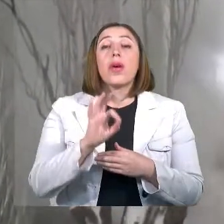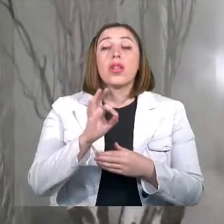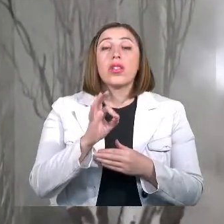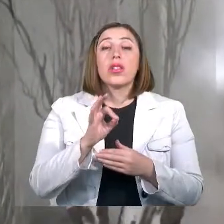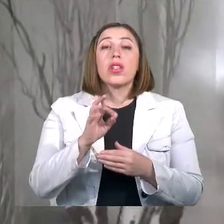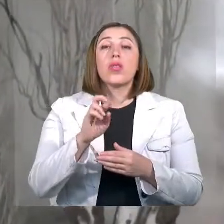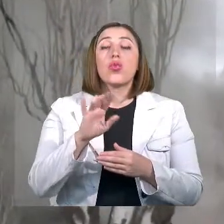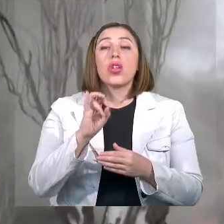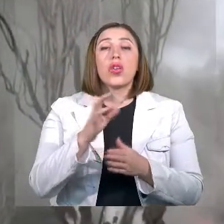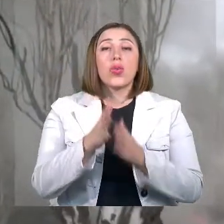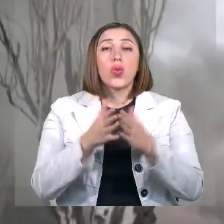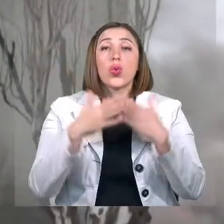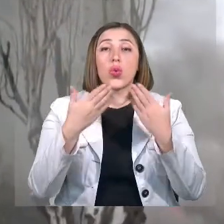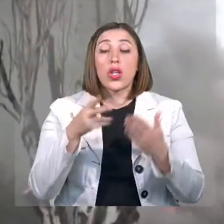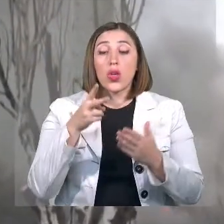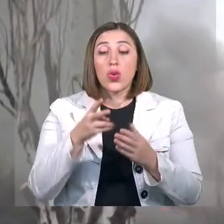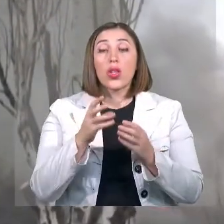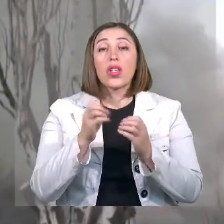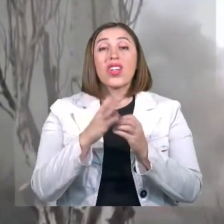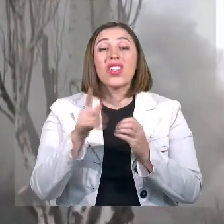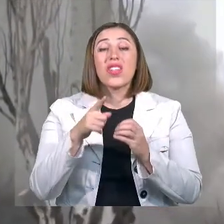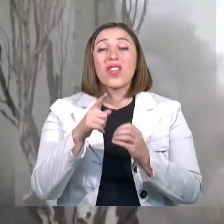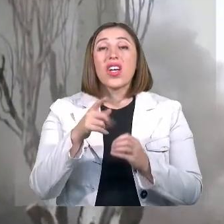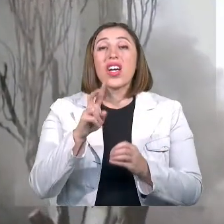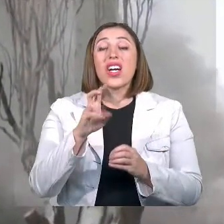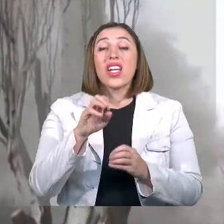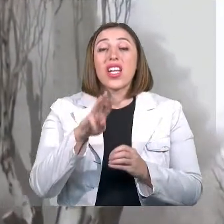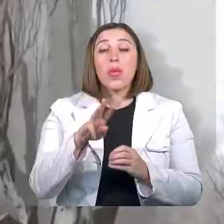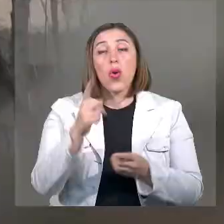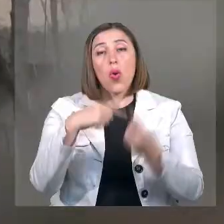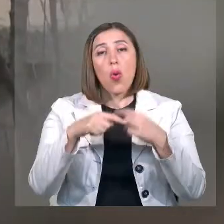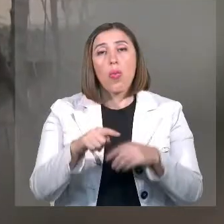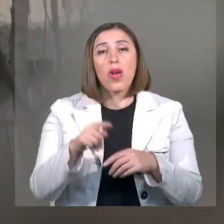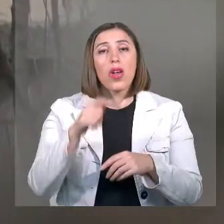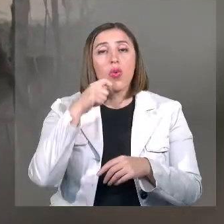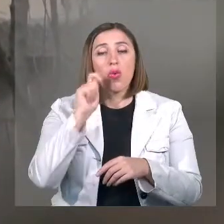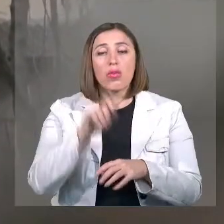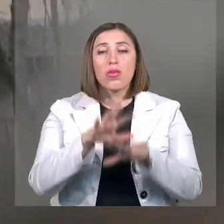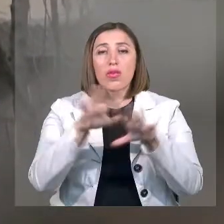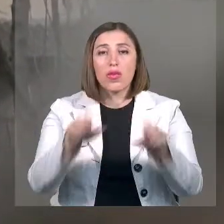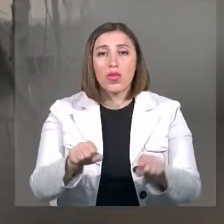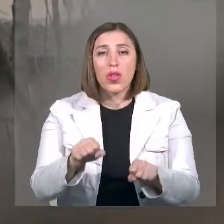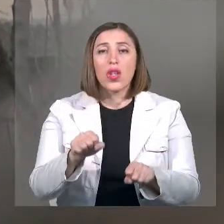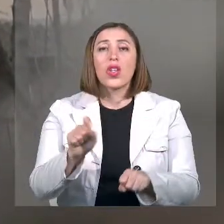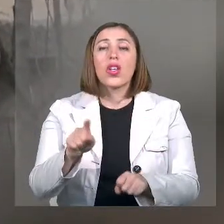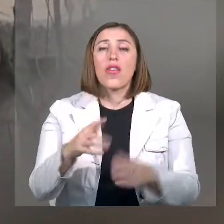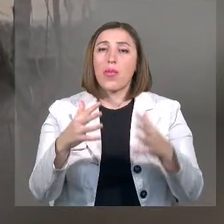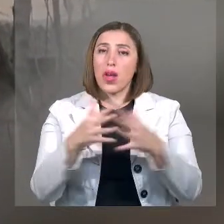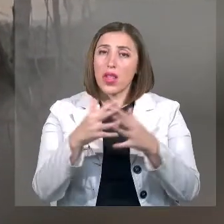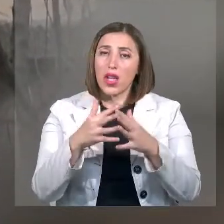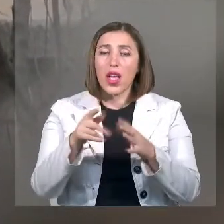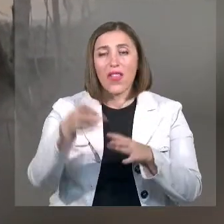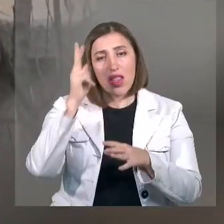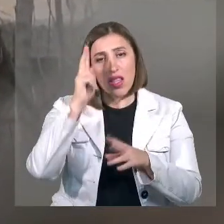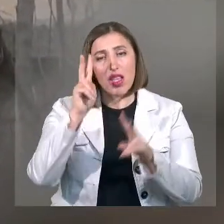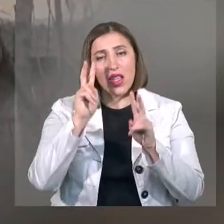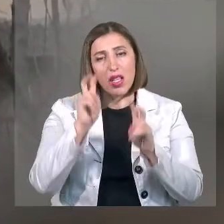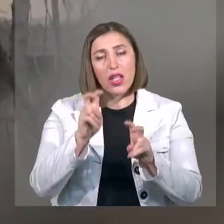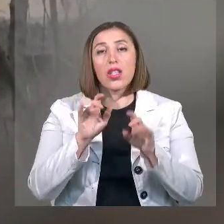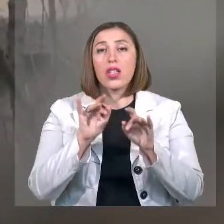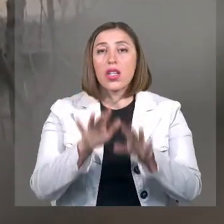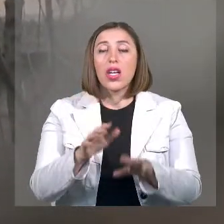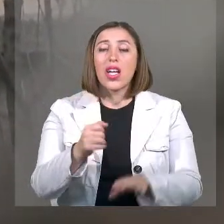որ 2014-ից օկուպացված Ղրիմը կազատագրվի և ուժային և դիվանագիտական ճանապարով։ Մեր